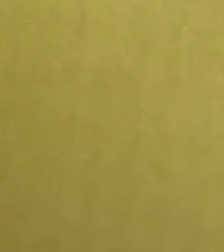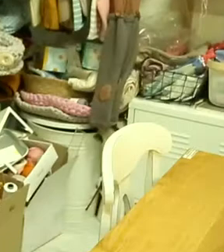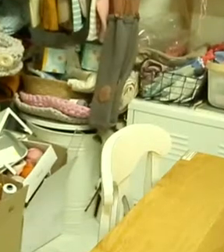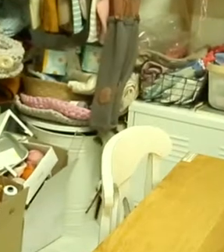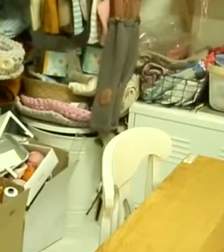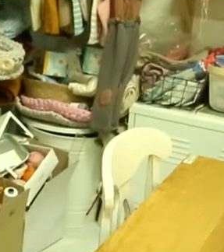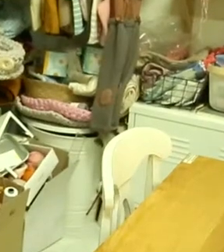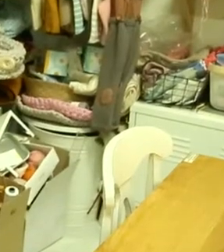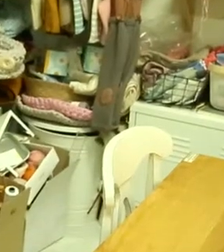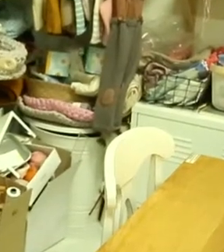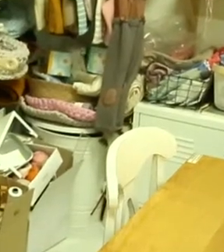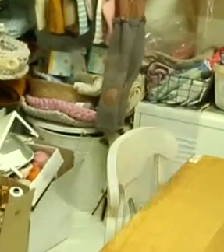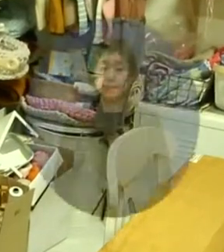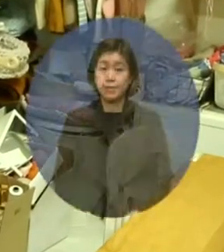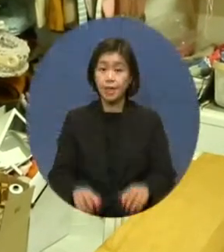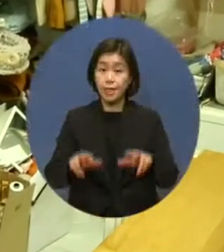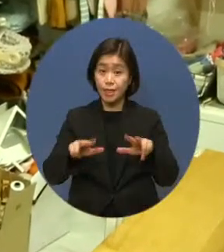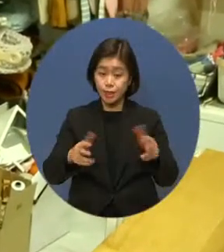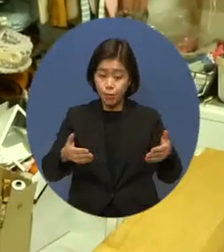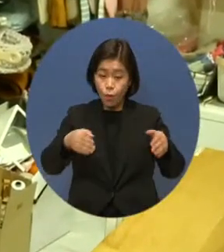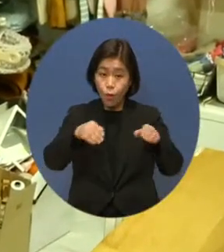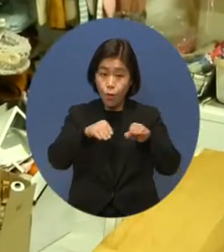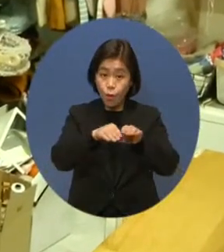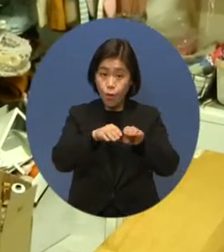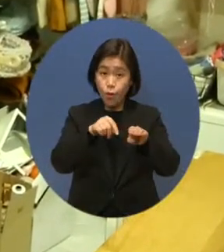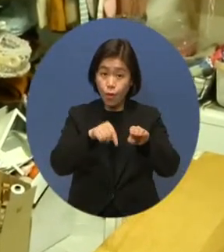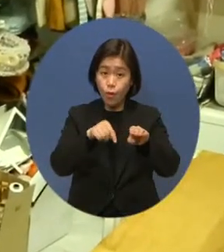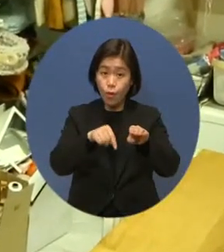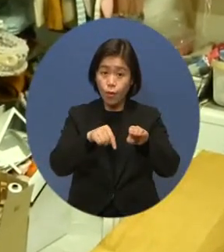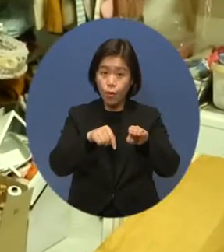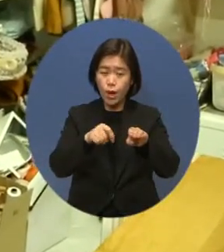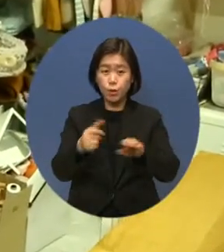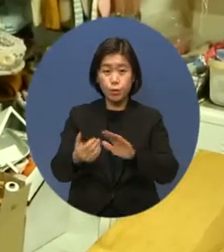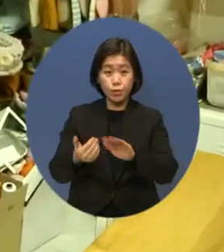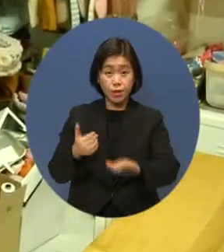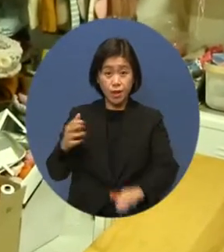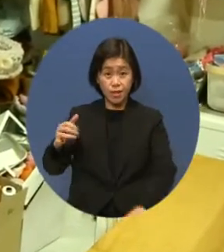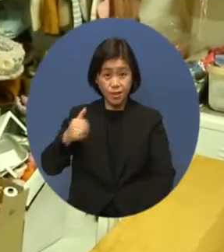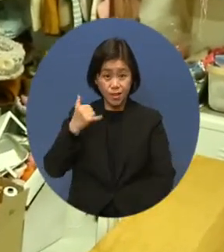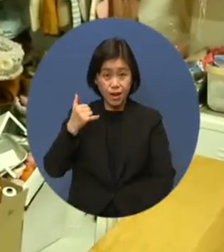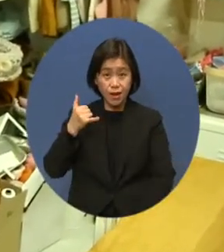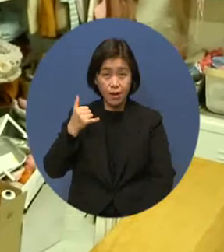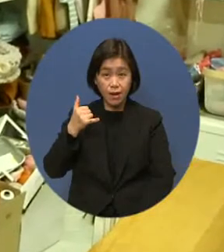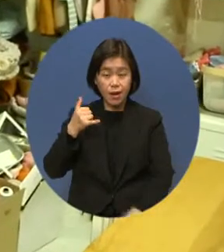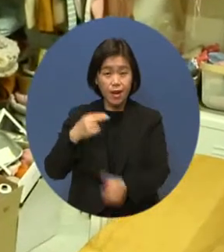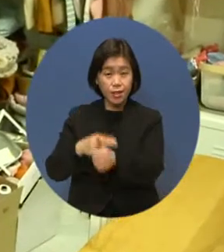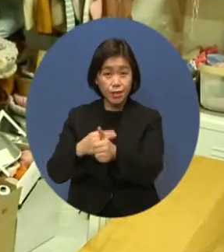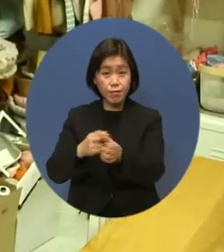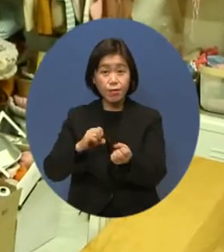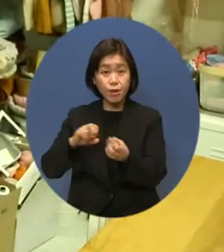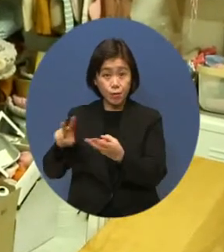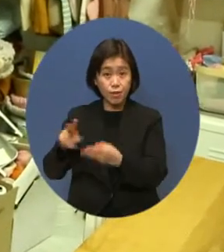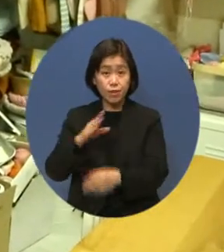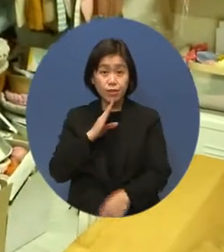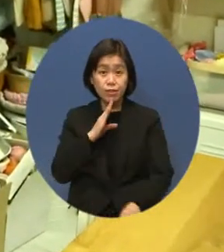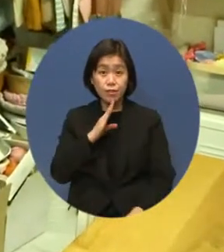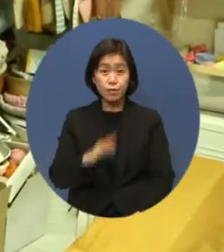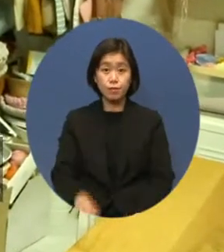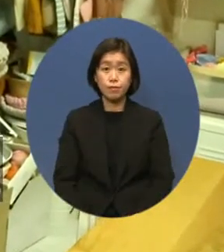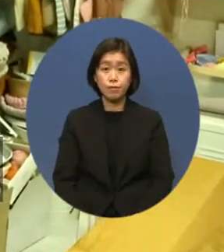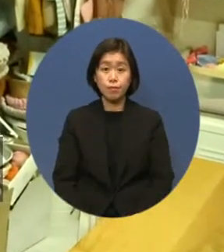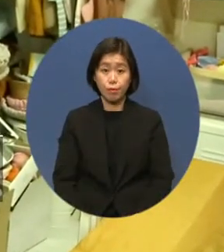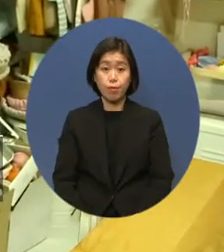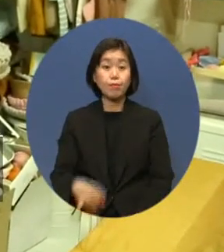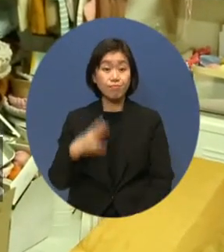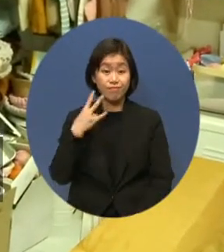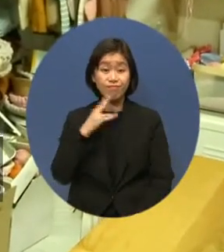지금 포장하신 그 교구제가 그 아까 전화 통화로 이제 좀 지금 연락되신 학교에 보낼 물품인 건가요?